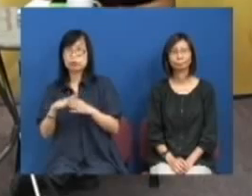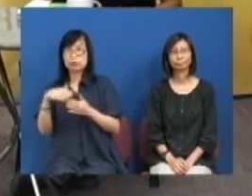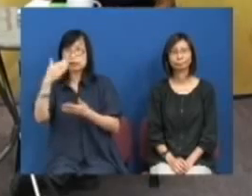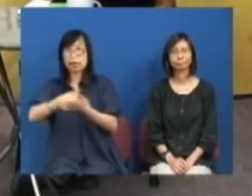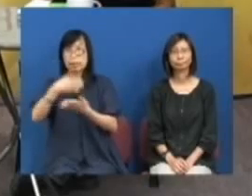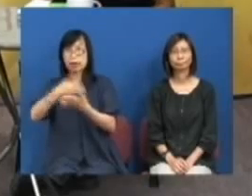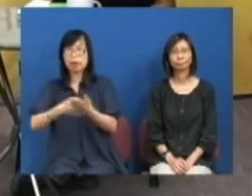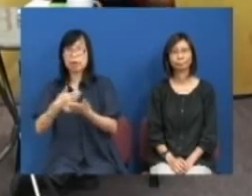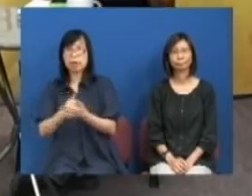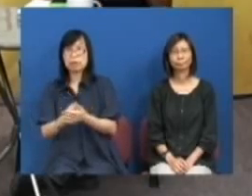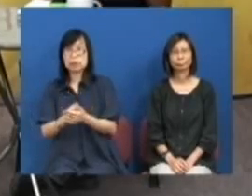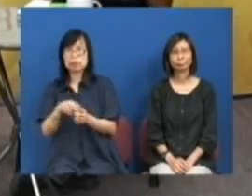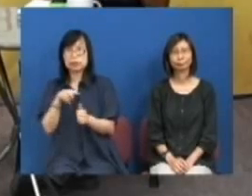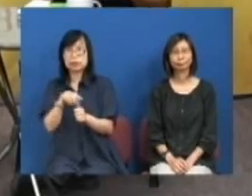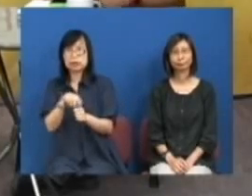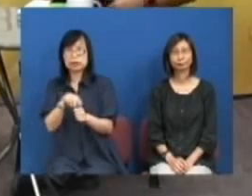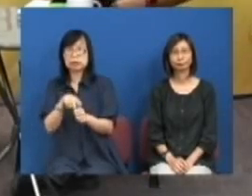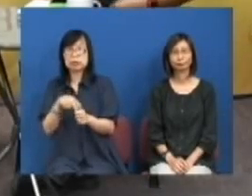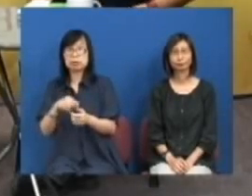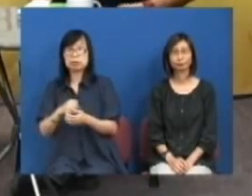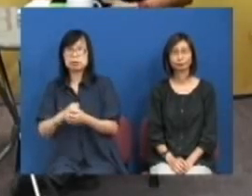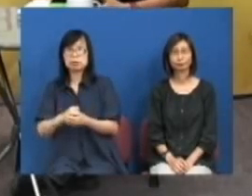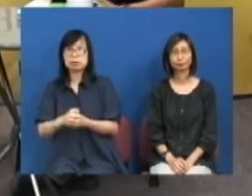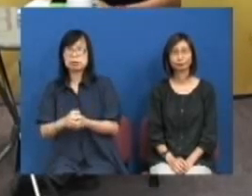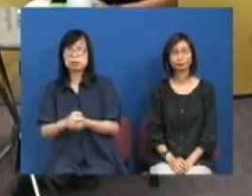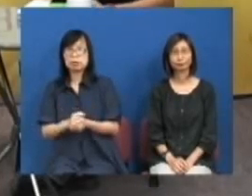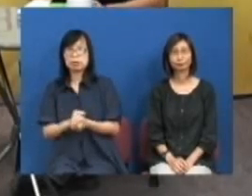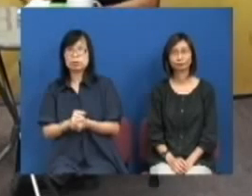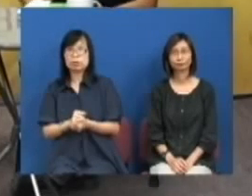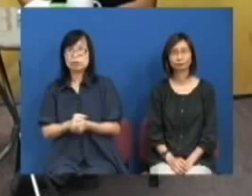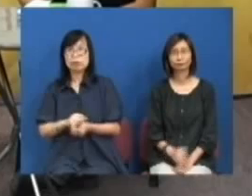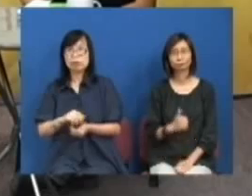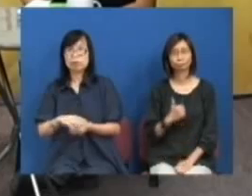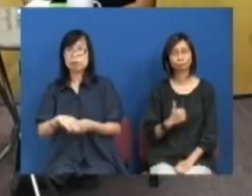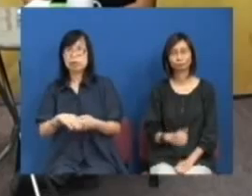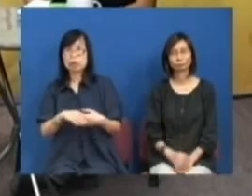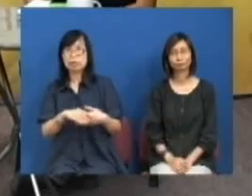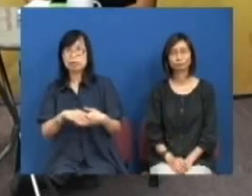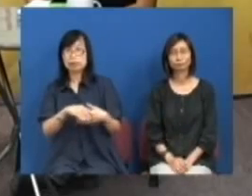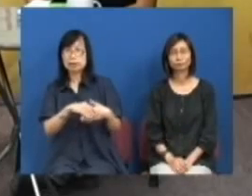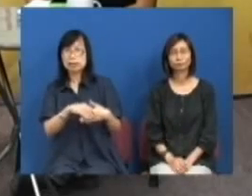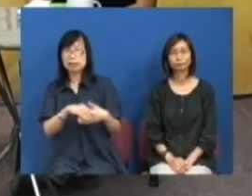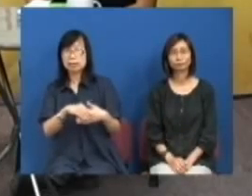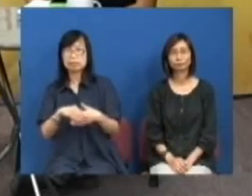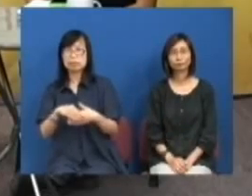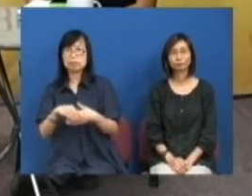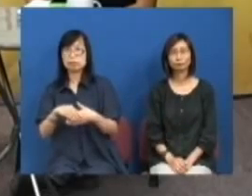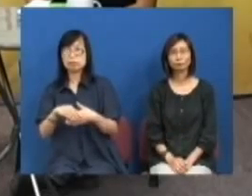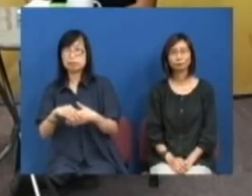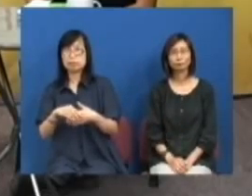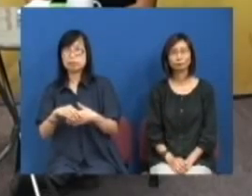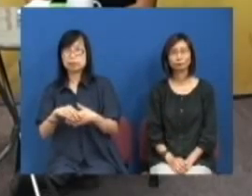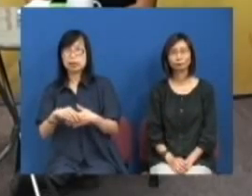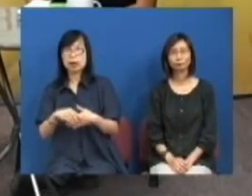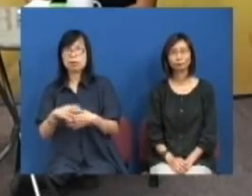即係呢個堅持獨裁嘅取念咧，係唔要帶一個硬，即係帶一個 我就